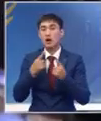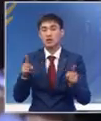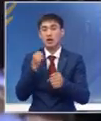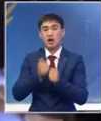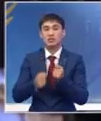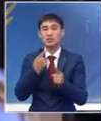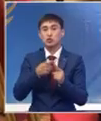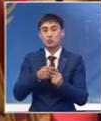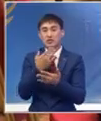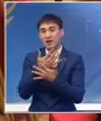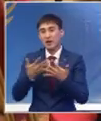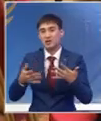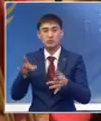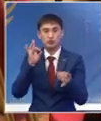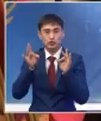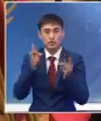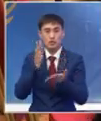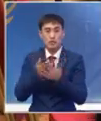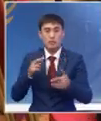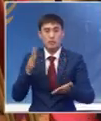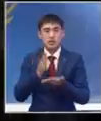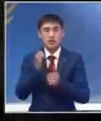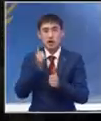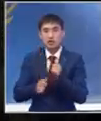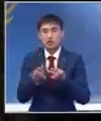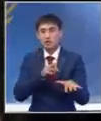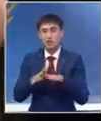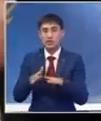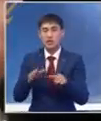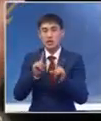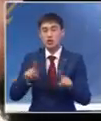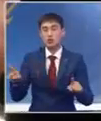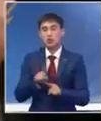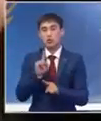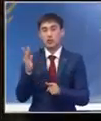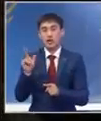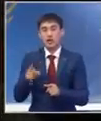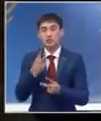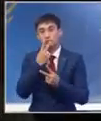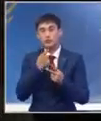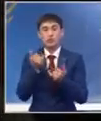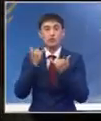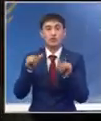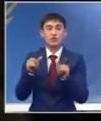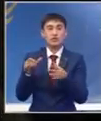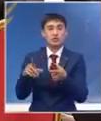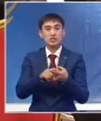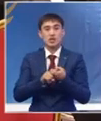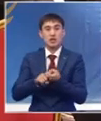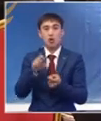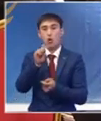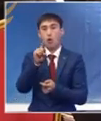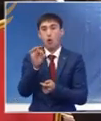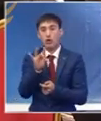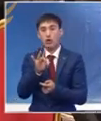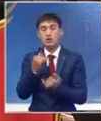Каждый инструмент с разнообразным звучанием поддерживает каждое движение дирижера. Кроме того, зрителей удивило и гармоничное слияние хора.